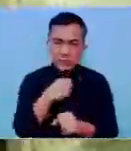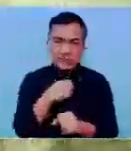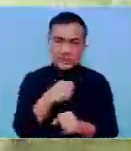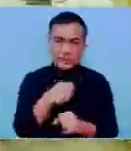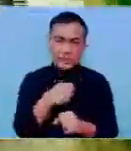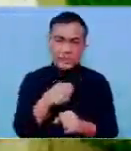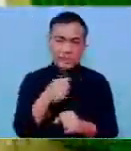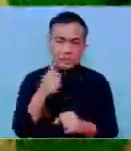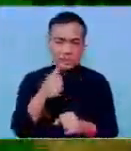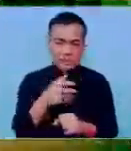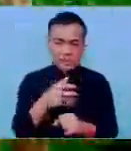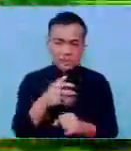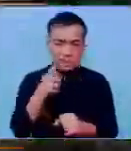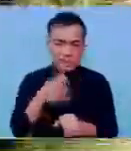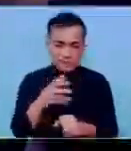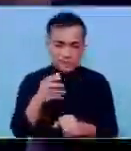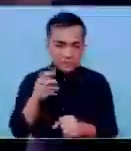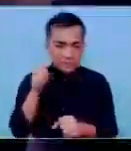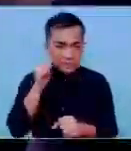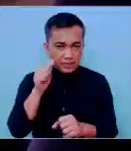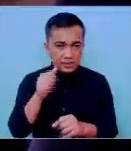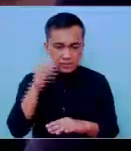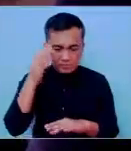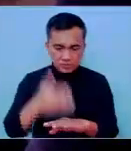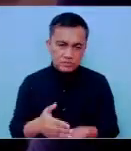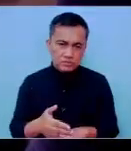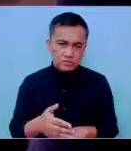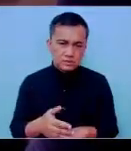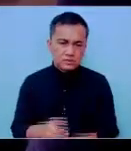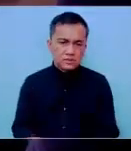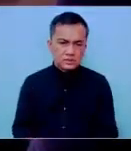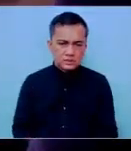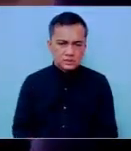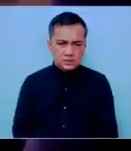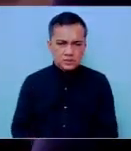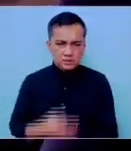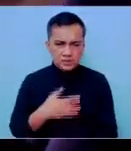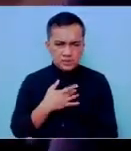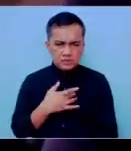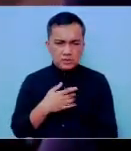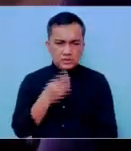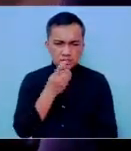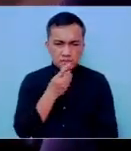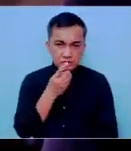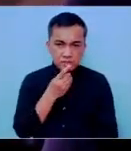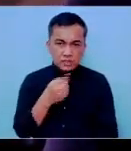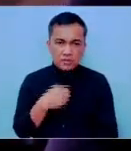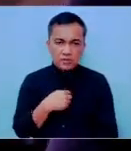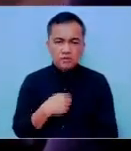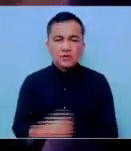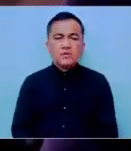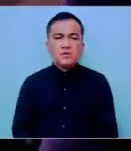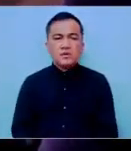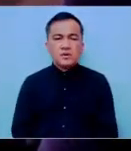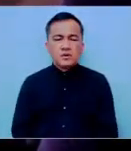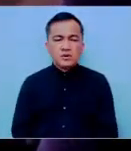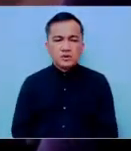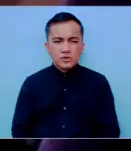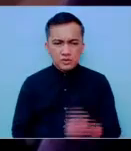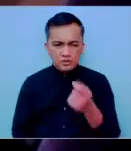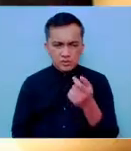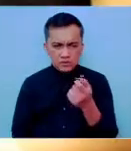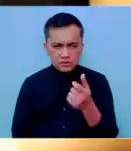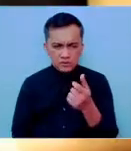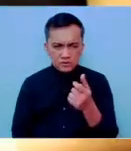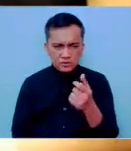dito hali kayo pag-usapan natin yan lagay ko may Diabetes ako kasi ang konting